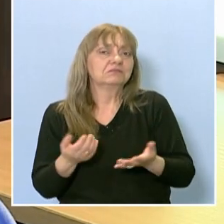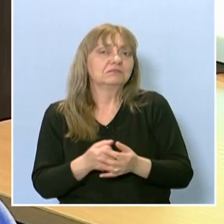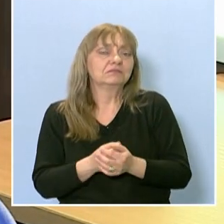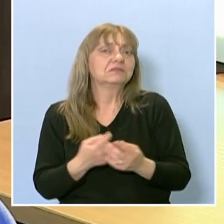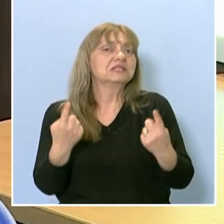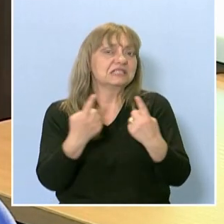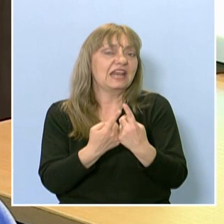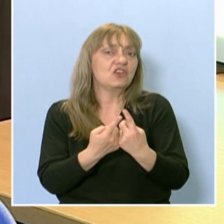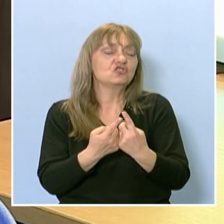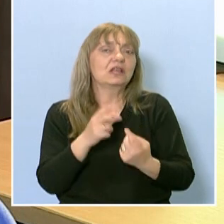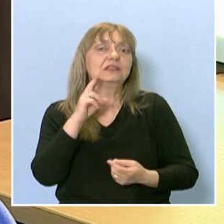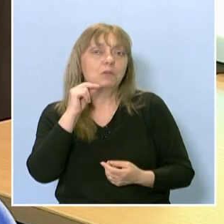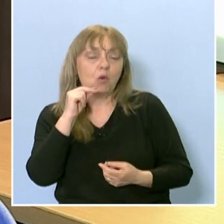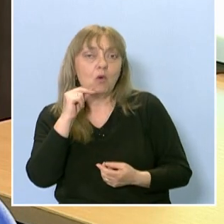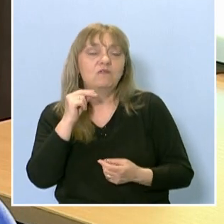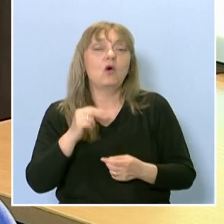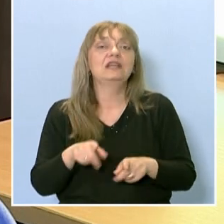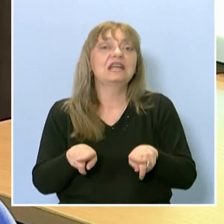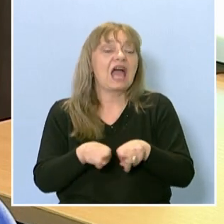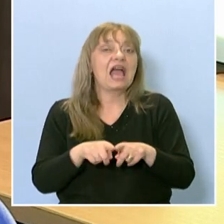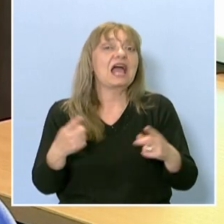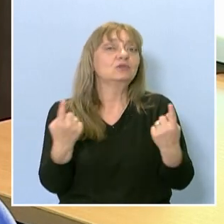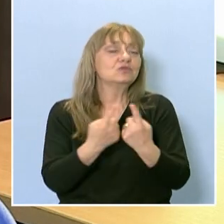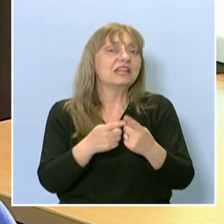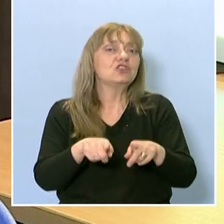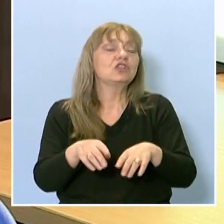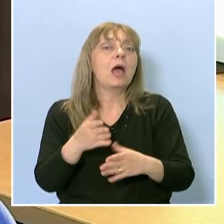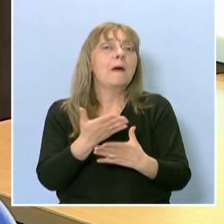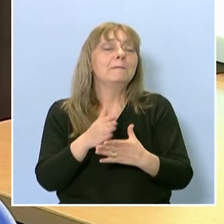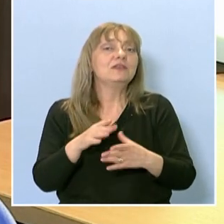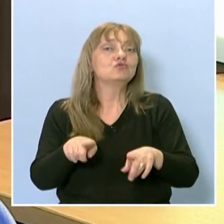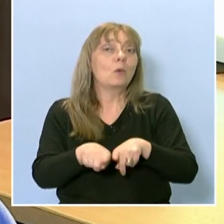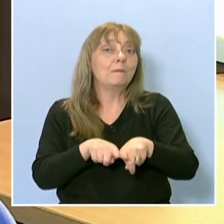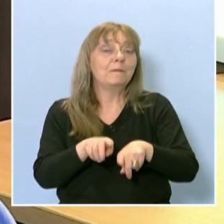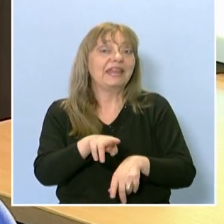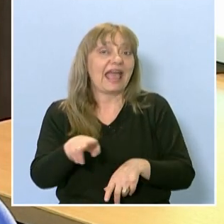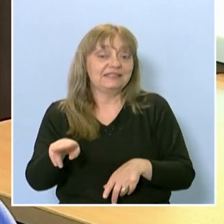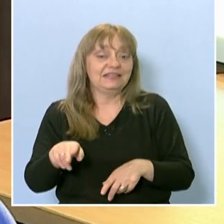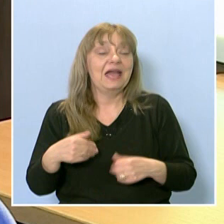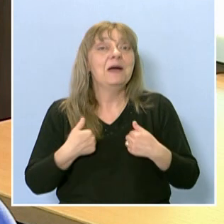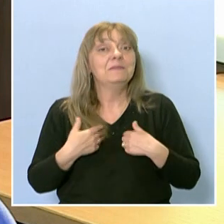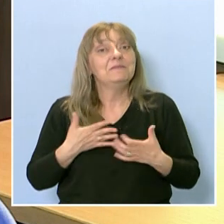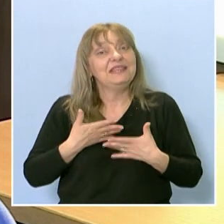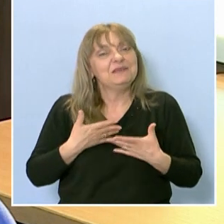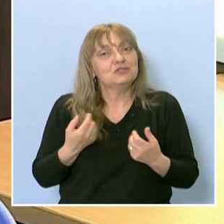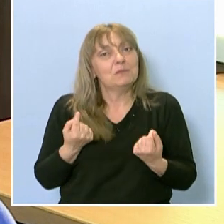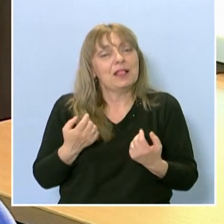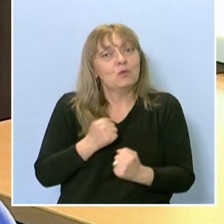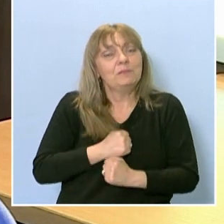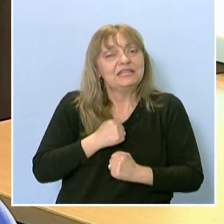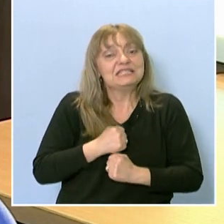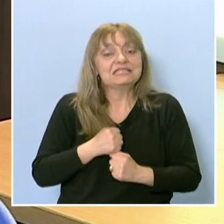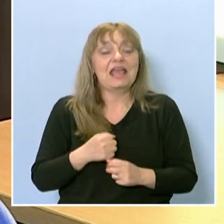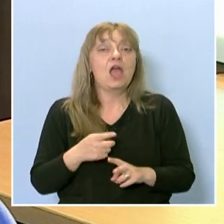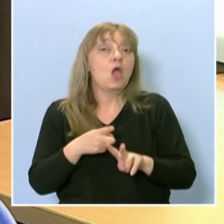се срещат да поговорят, както среща между приятели. При мен пак го имаше това напрежение, защото